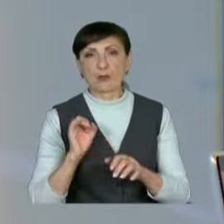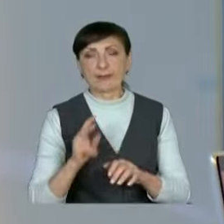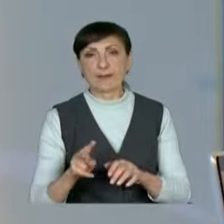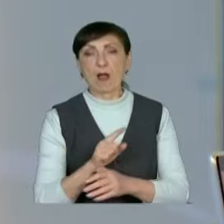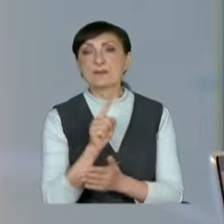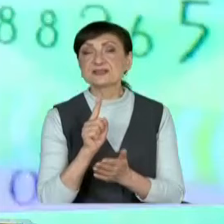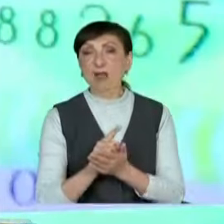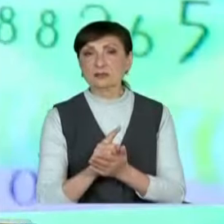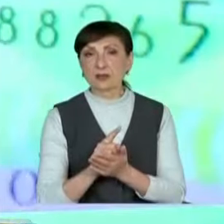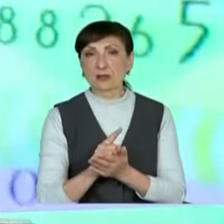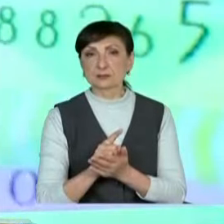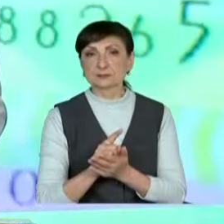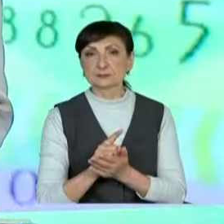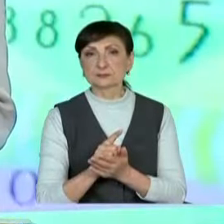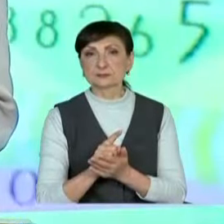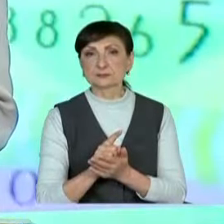обязательная,